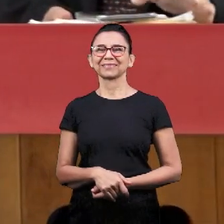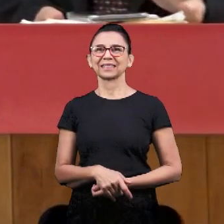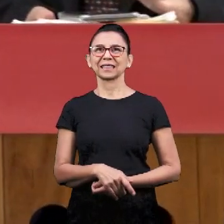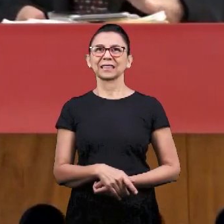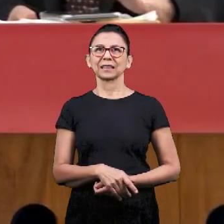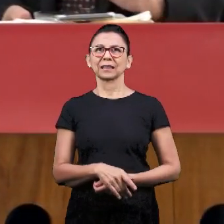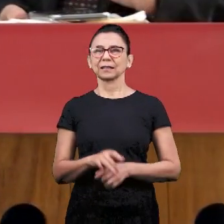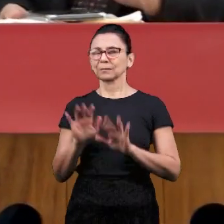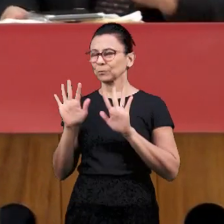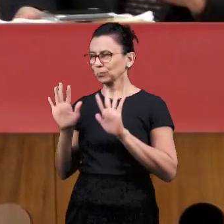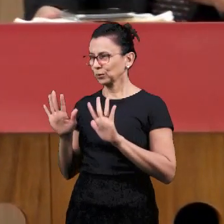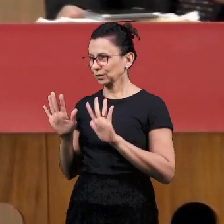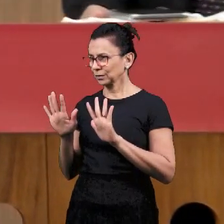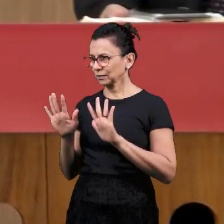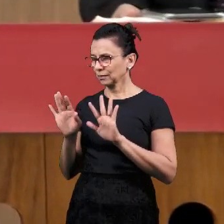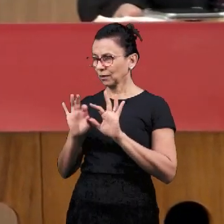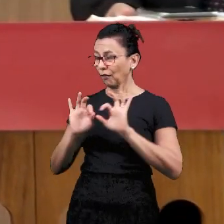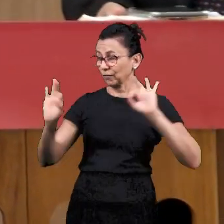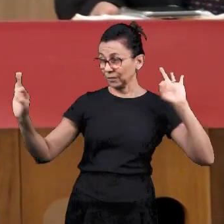Donc,